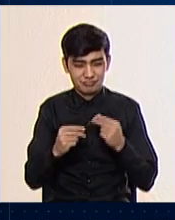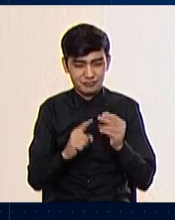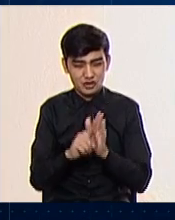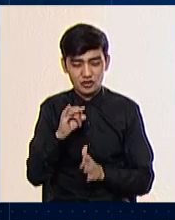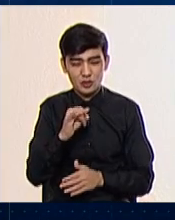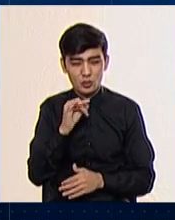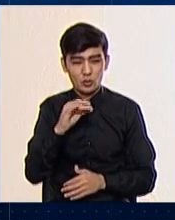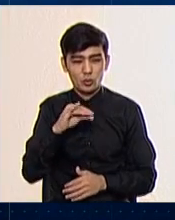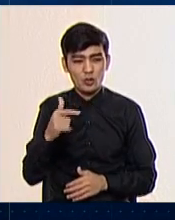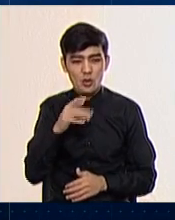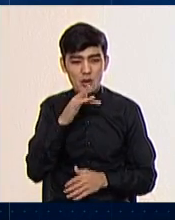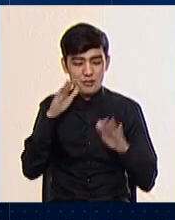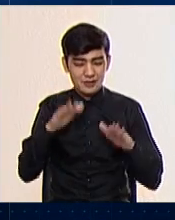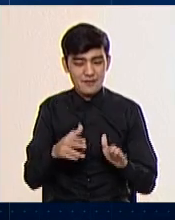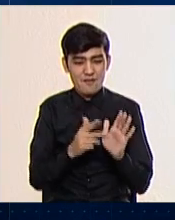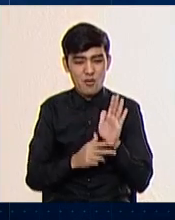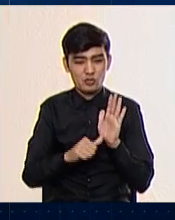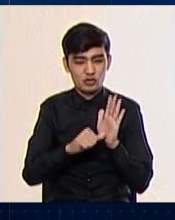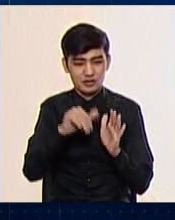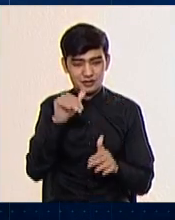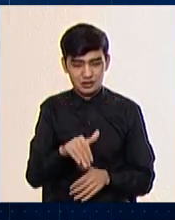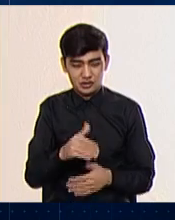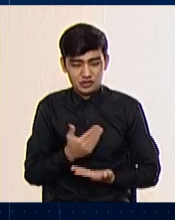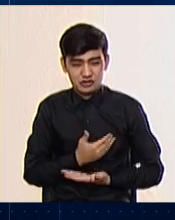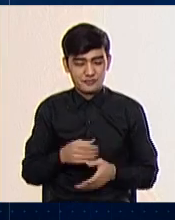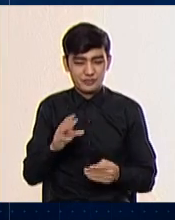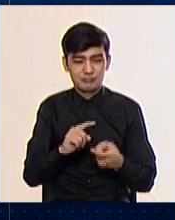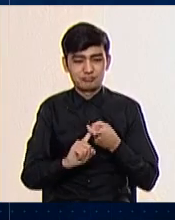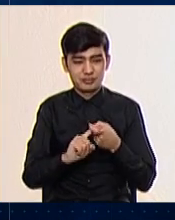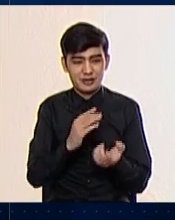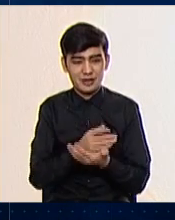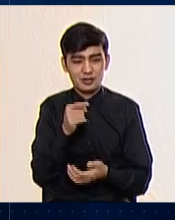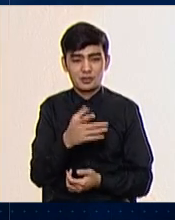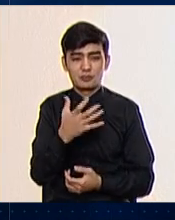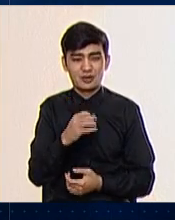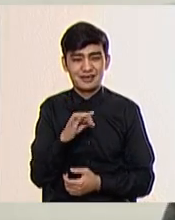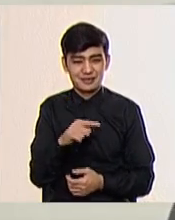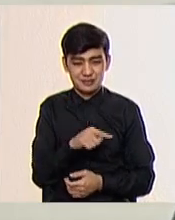Южной Корее заразились 86 тысяч жителей. 1500 из них умерли.